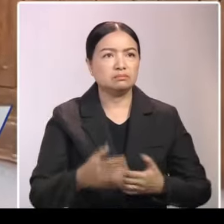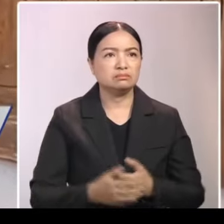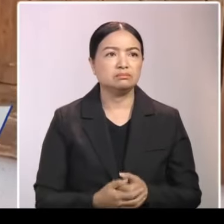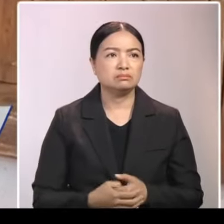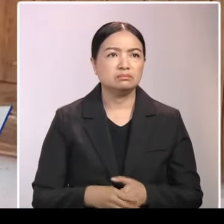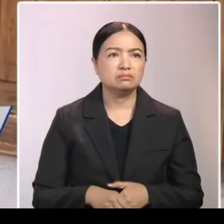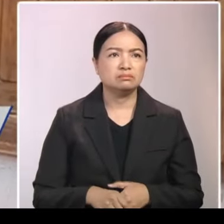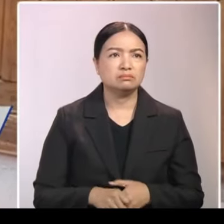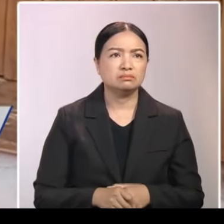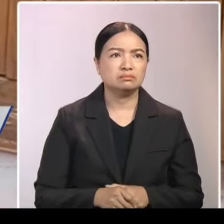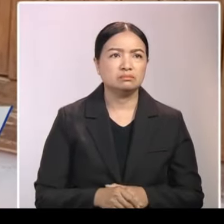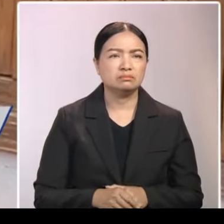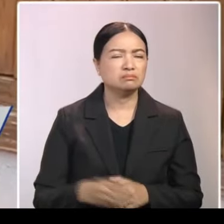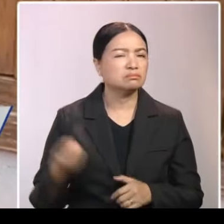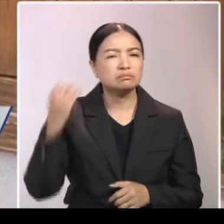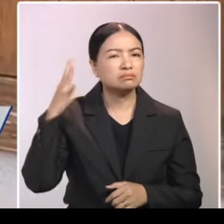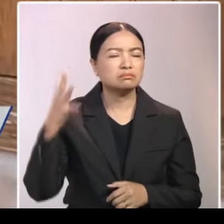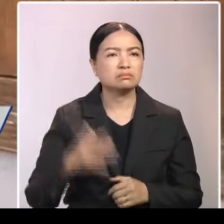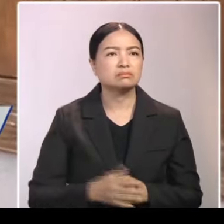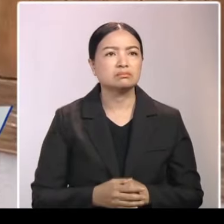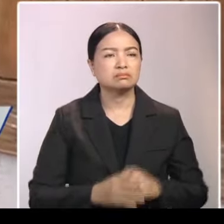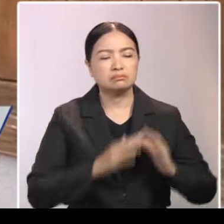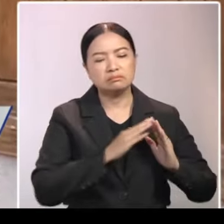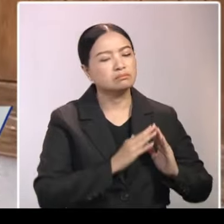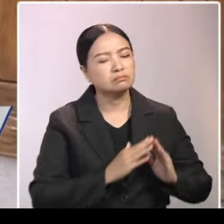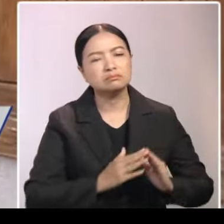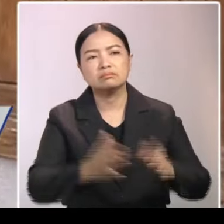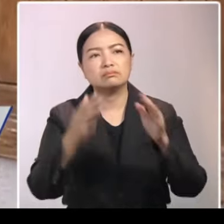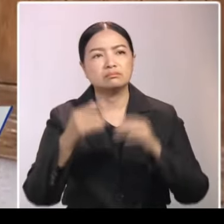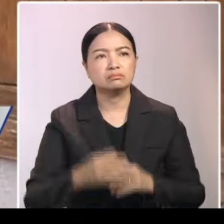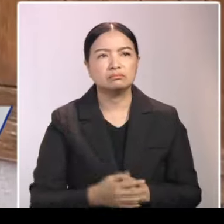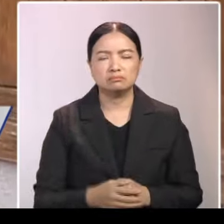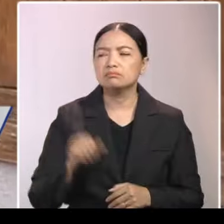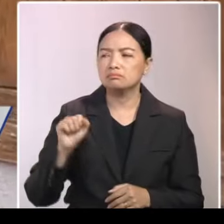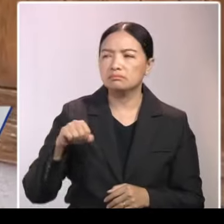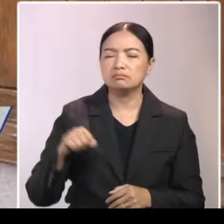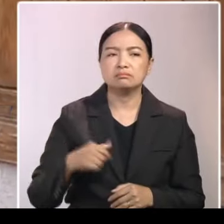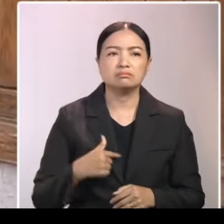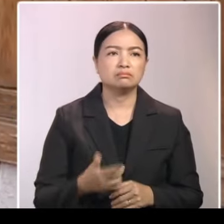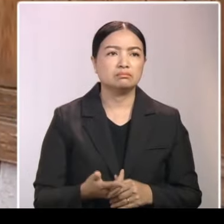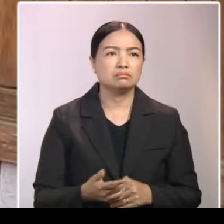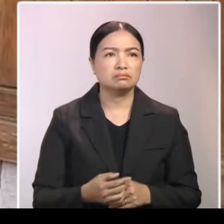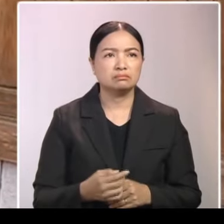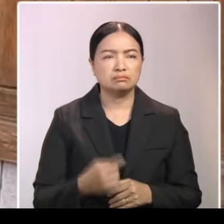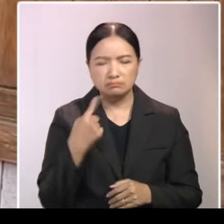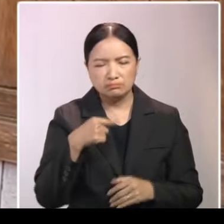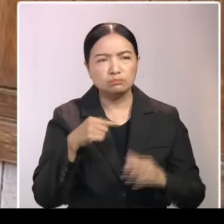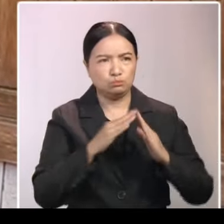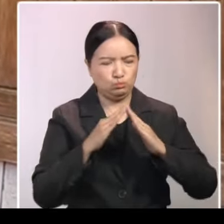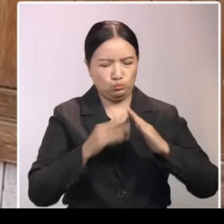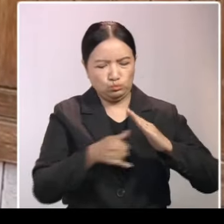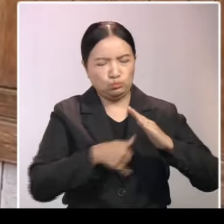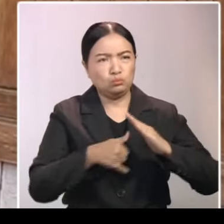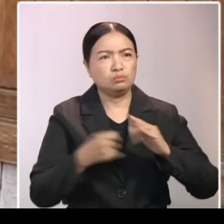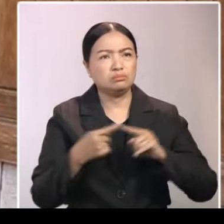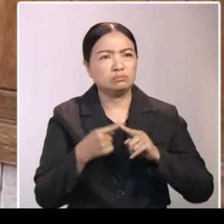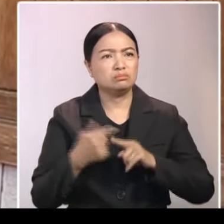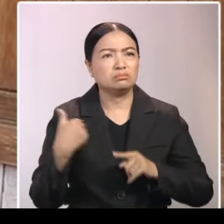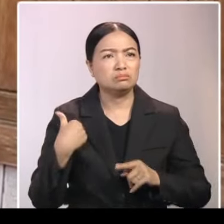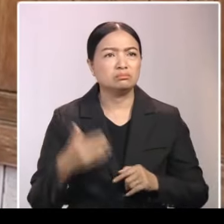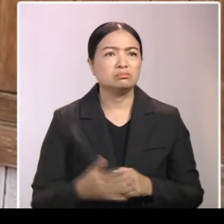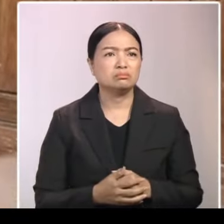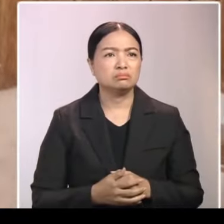ไงมีมันไม่ดังมันแม่เลยครับอยู่ๆมันก็ลงทีเดียวเลยไหลลงไปเลยเหรอครับอแล้วมีใครติดอยู่ข้างในมยมีบาดเจ็บมตอน